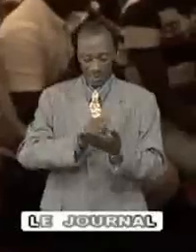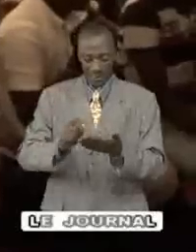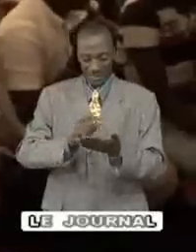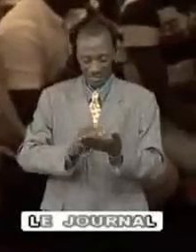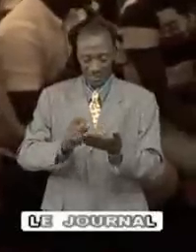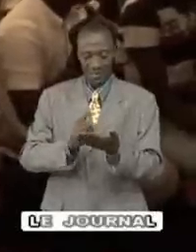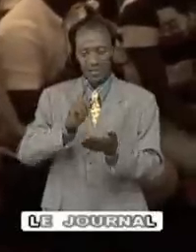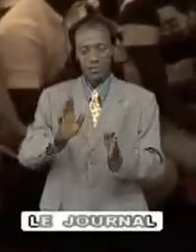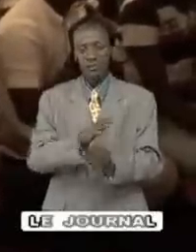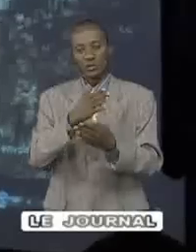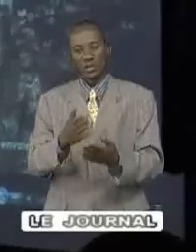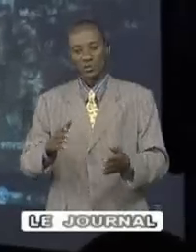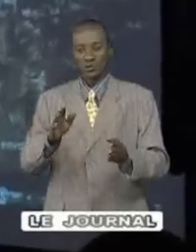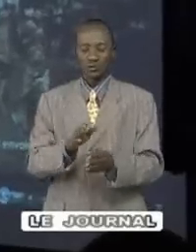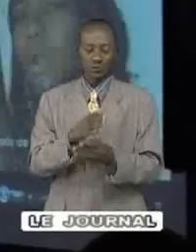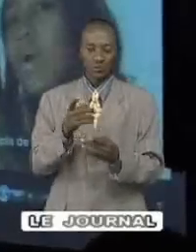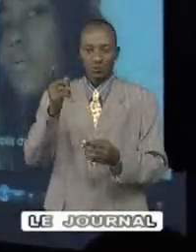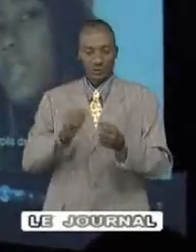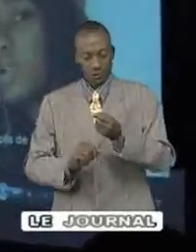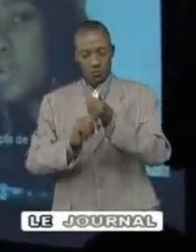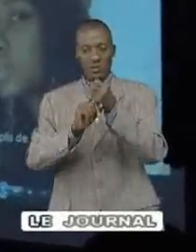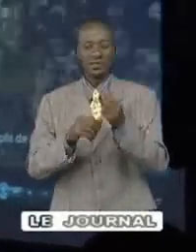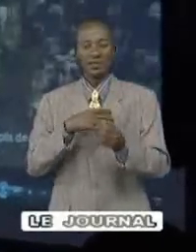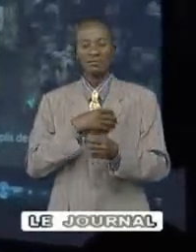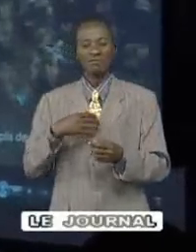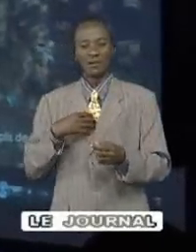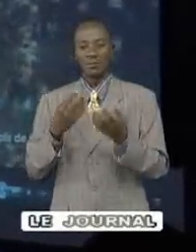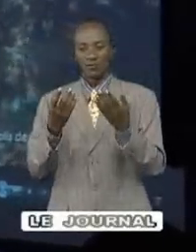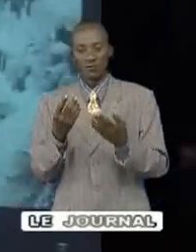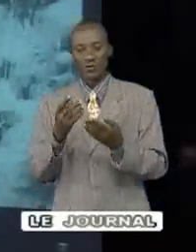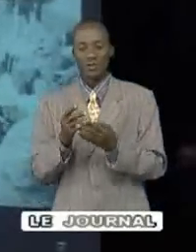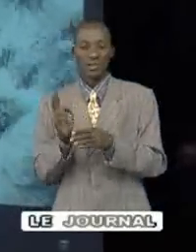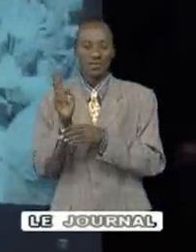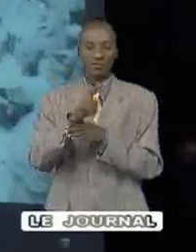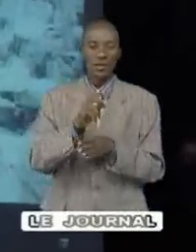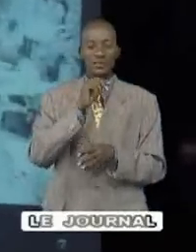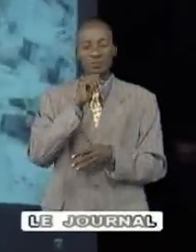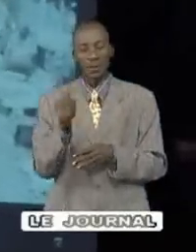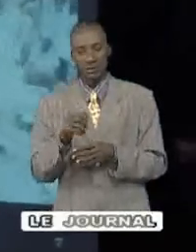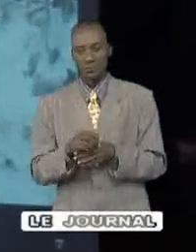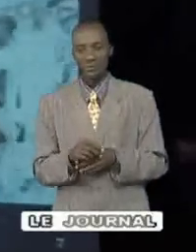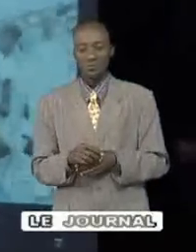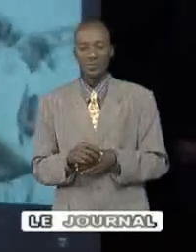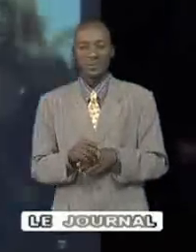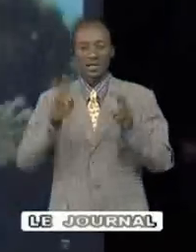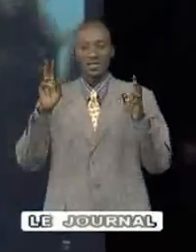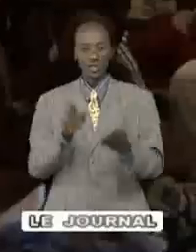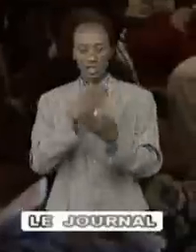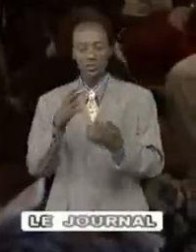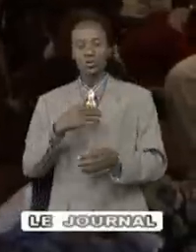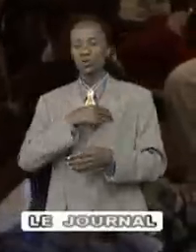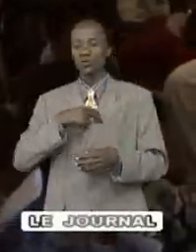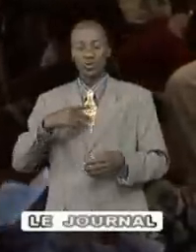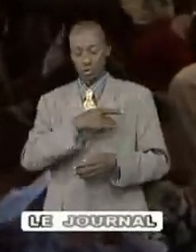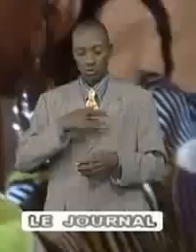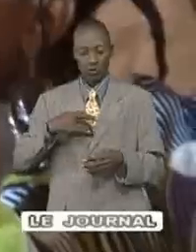lui de contribuer au combat de la femme congolaise dans la lutte contre les viols. Cette chanson s'intitule « La voix de la femme ». Elle dénonce tout